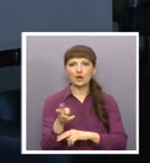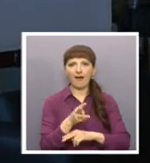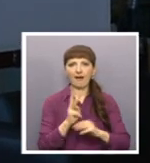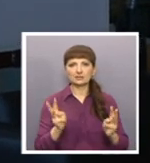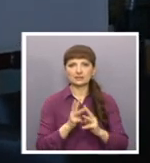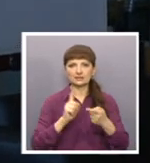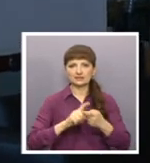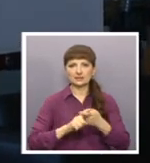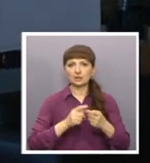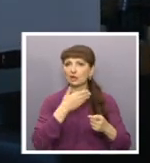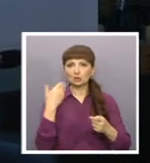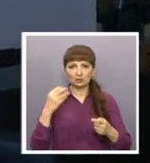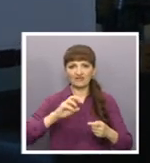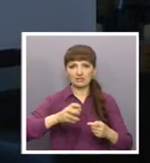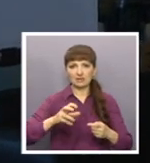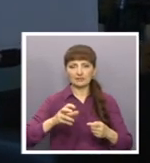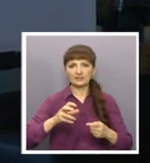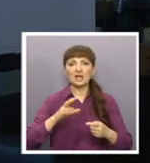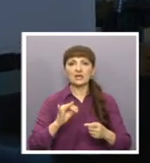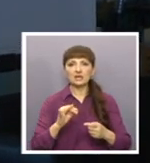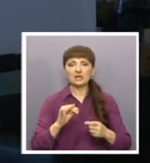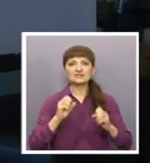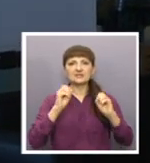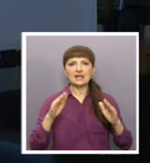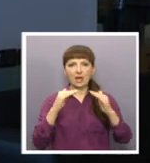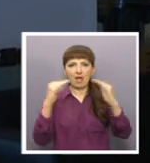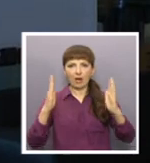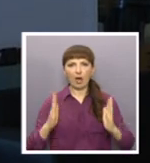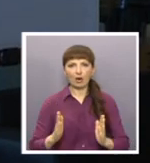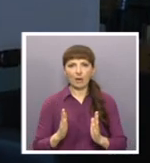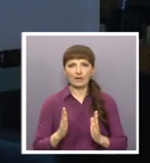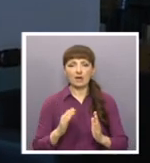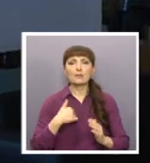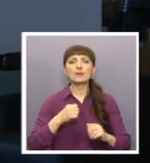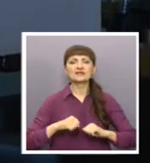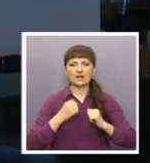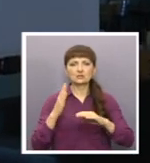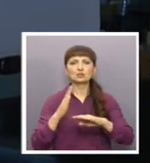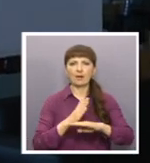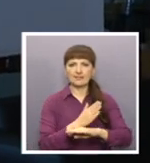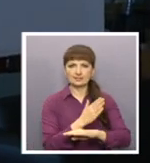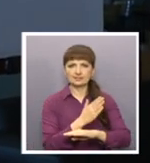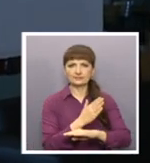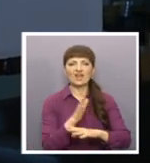называются, да. И по поводу разведкоробок. Мы постараемся это устранить в ближайшее время.